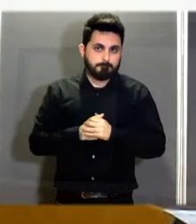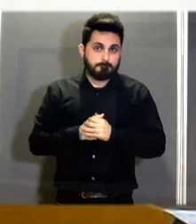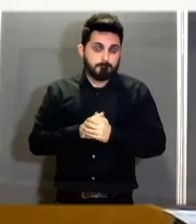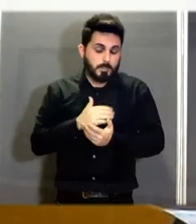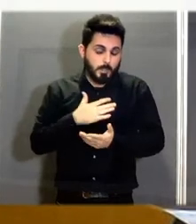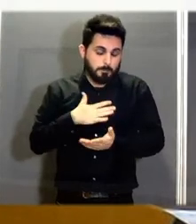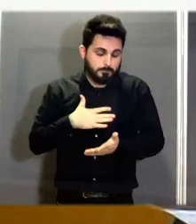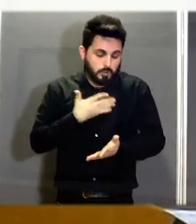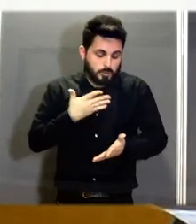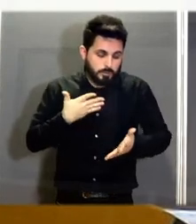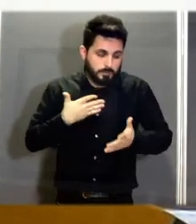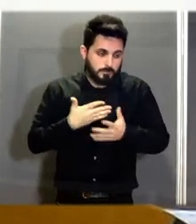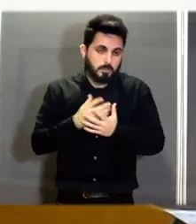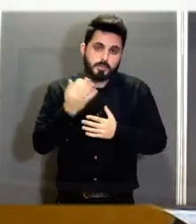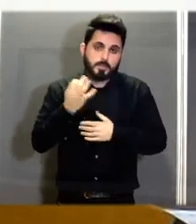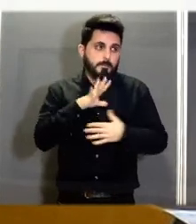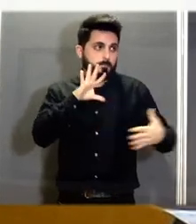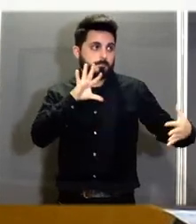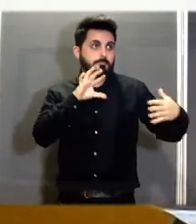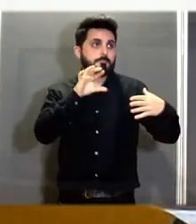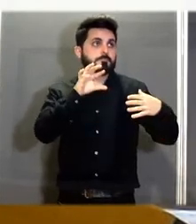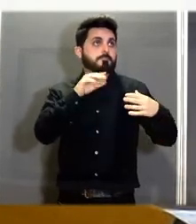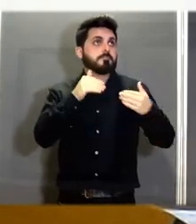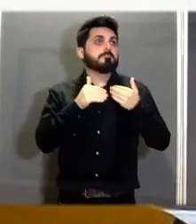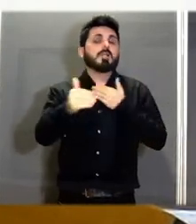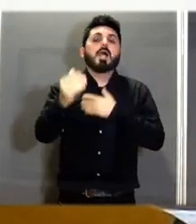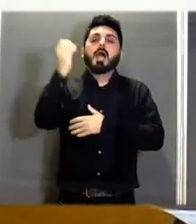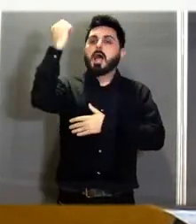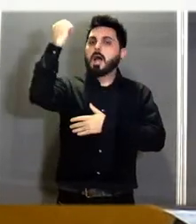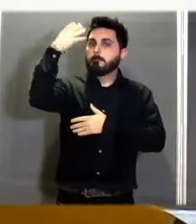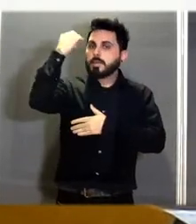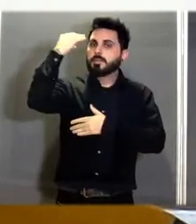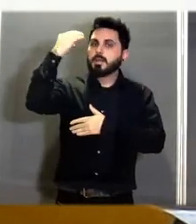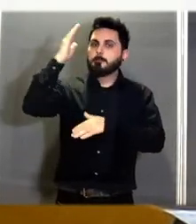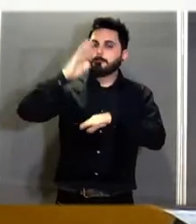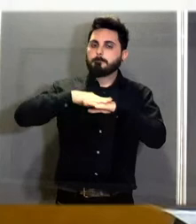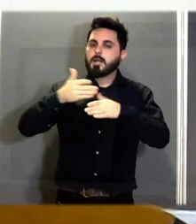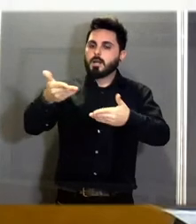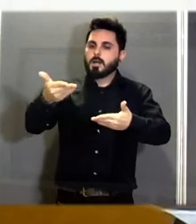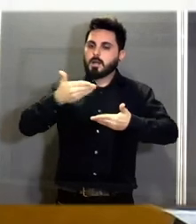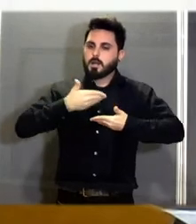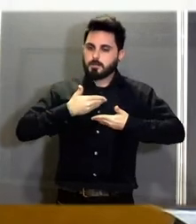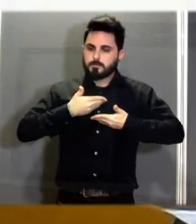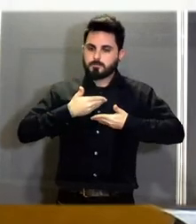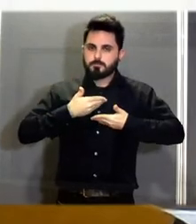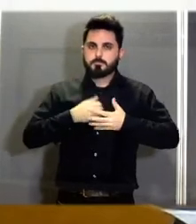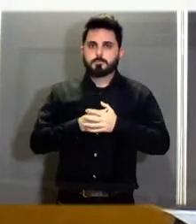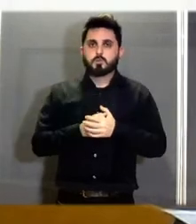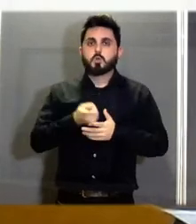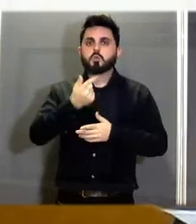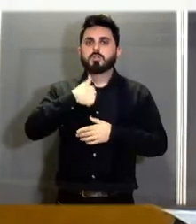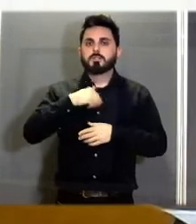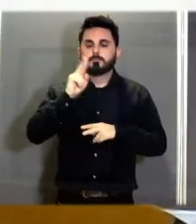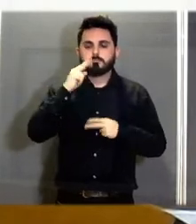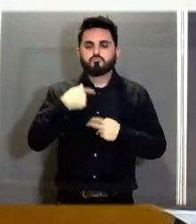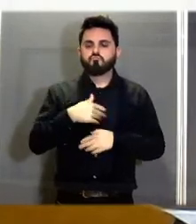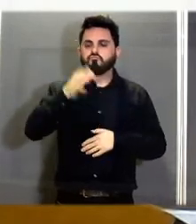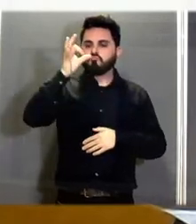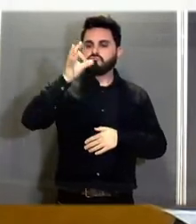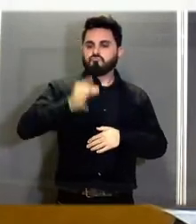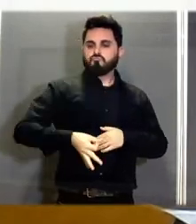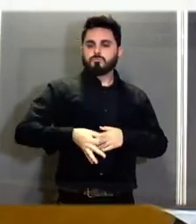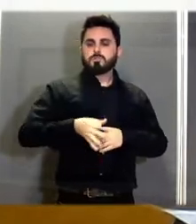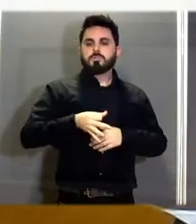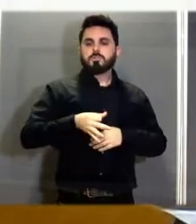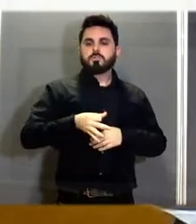ser una ajuda a aprendre en determinats moments a afirmar-se. No ens podrem afirmar prou